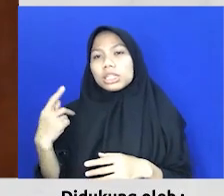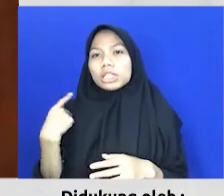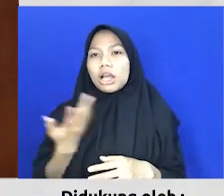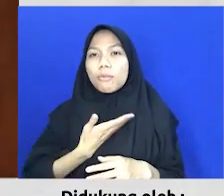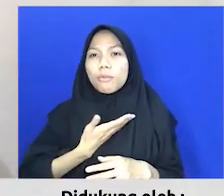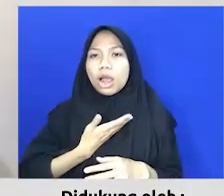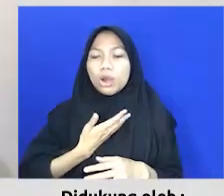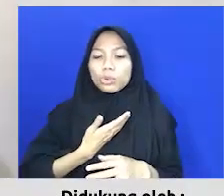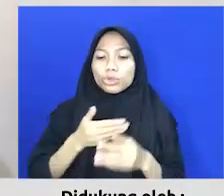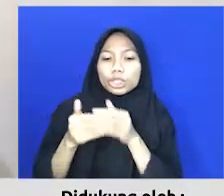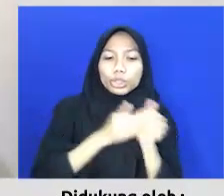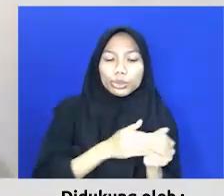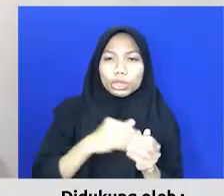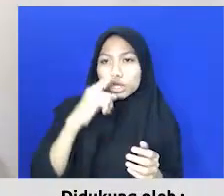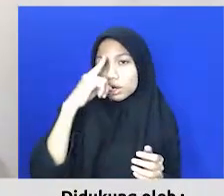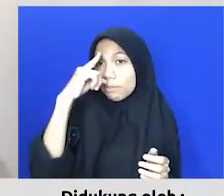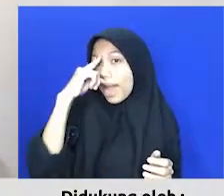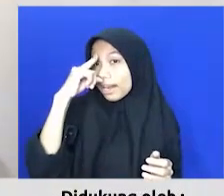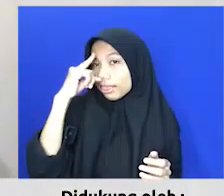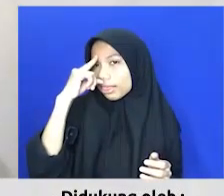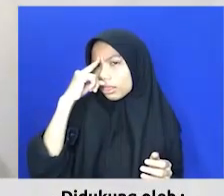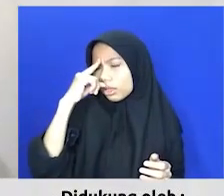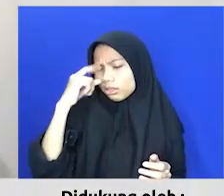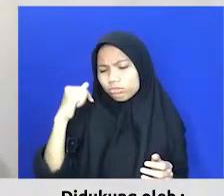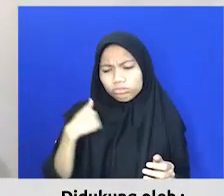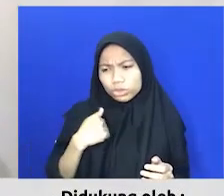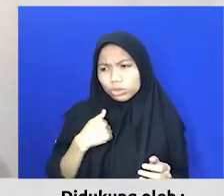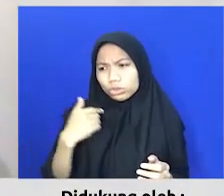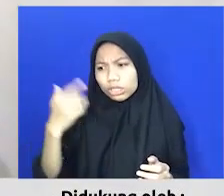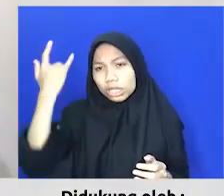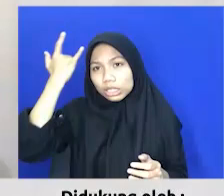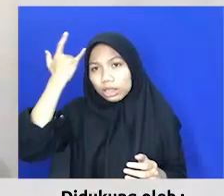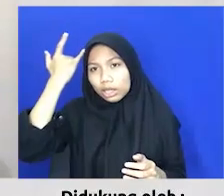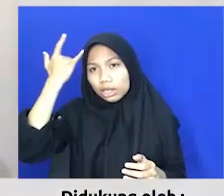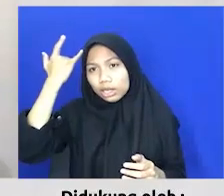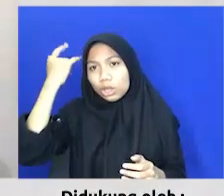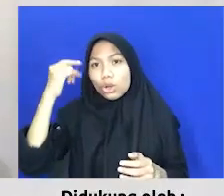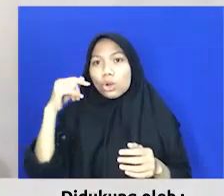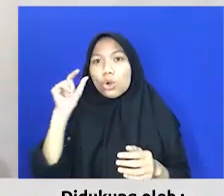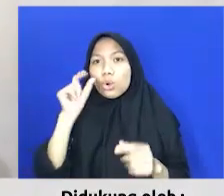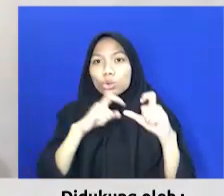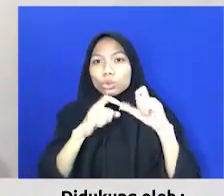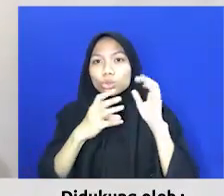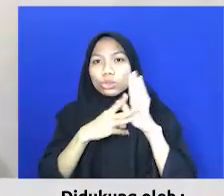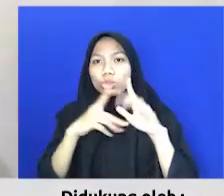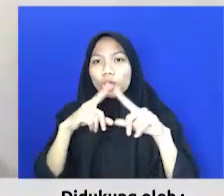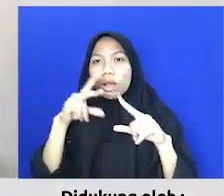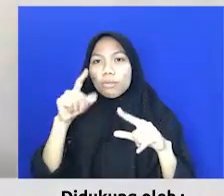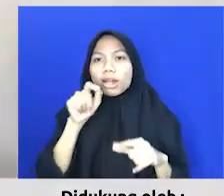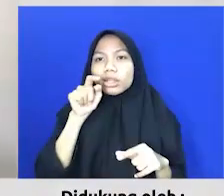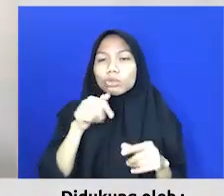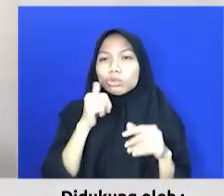sekolah tidak ke Jawa, tetapi ke Al-Azhar. Dia sangat agamis.